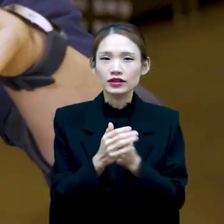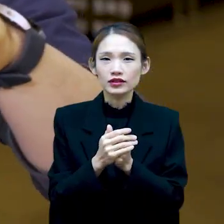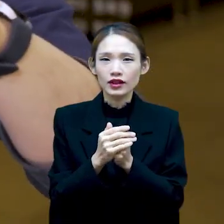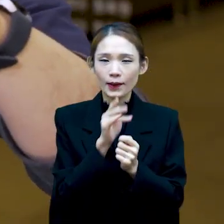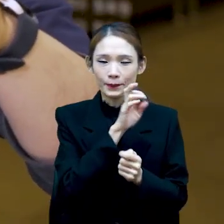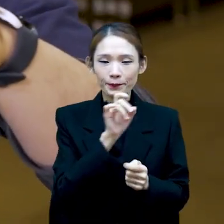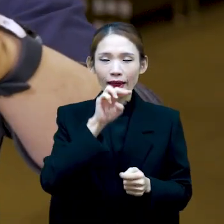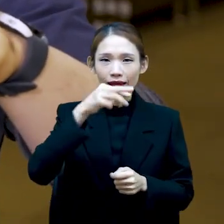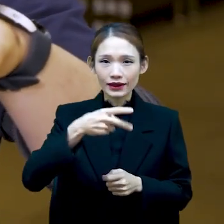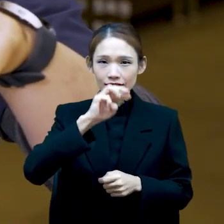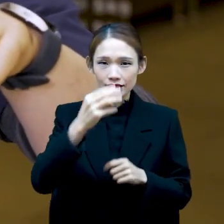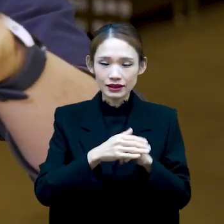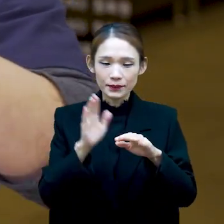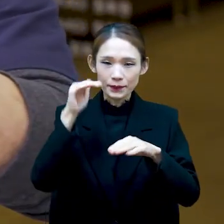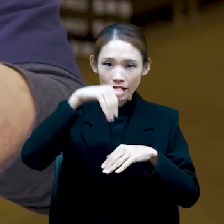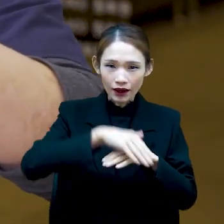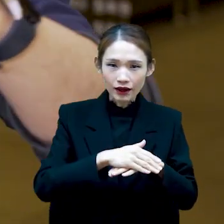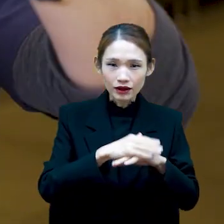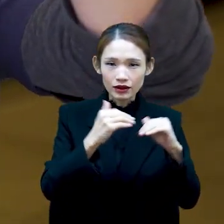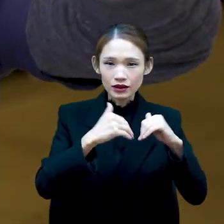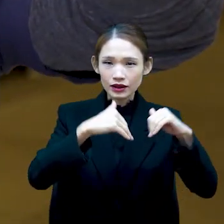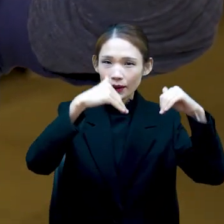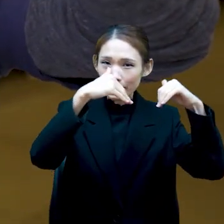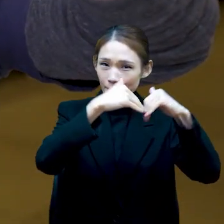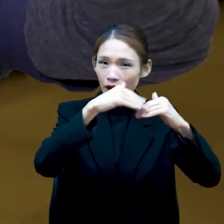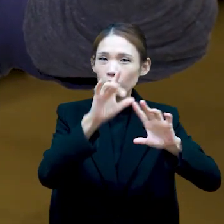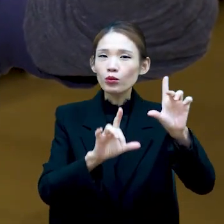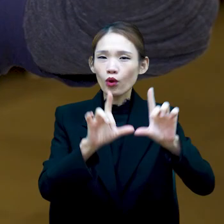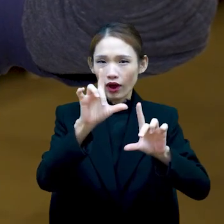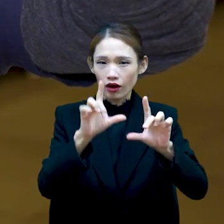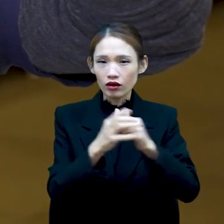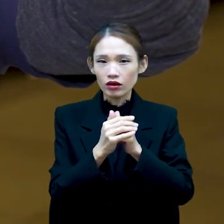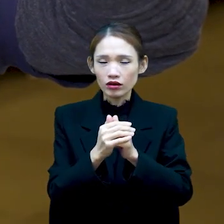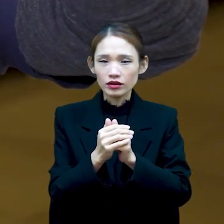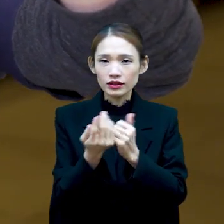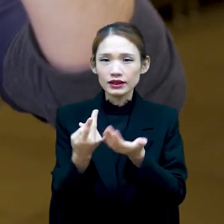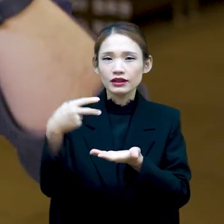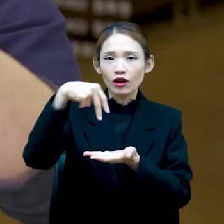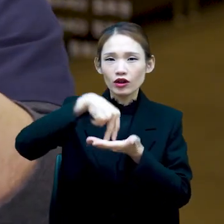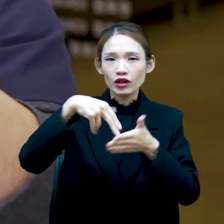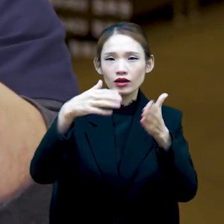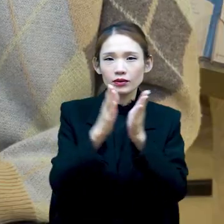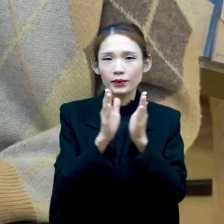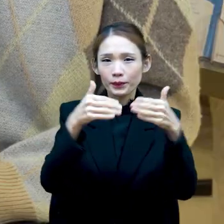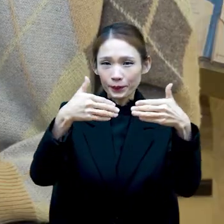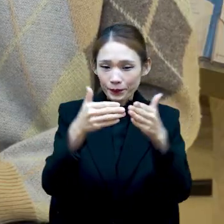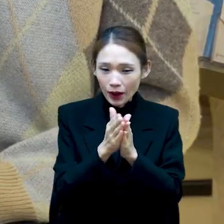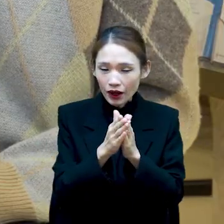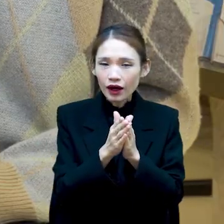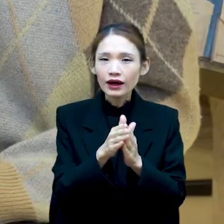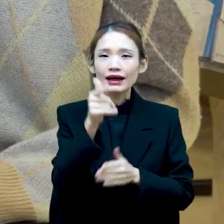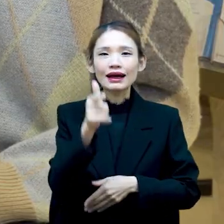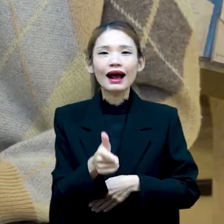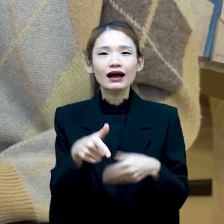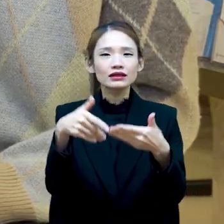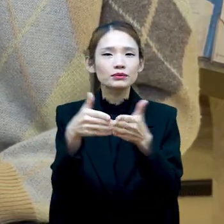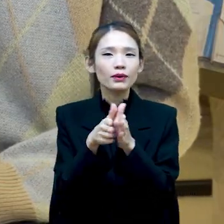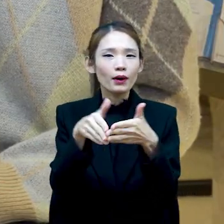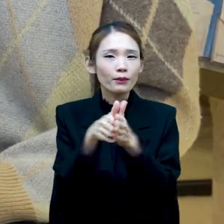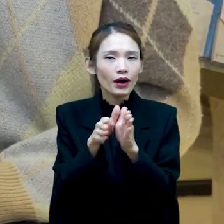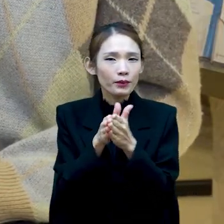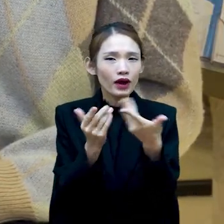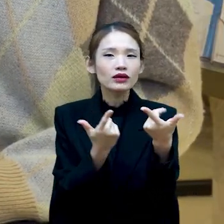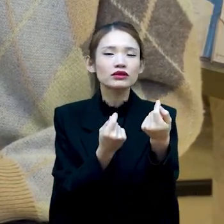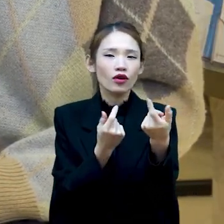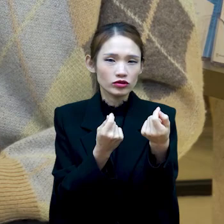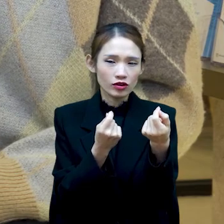이렇게. 이제 패들링 하는 과정이 반대로 이렇게 접는 거고, 이제 일어날 때 그 반대로 접는 거고, 이런 식으로 카드를 이렇게 접었다 폈다